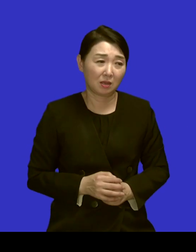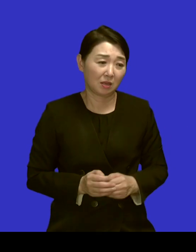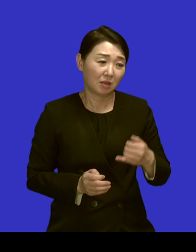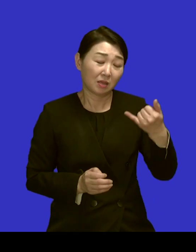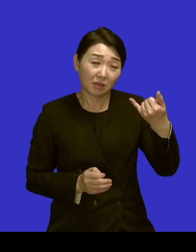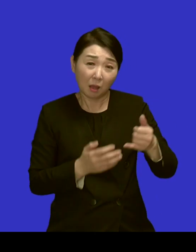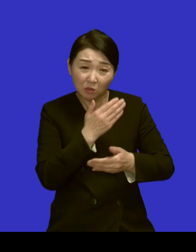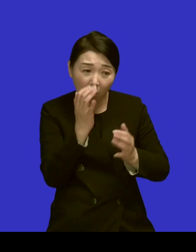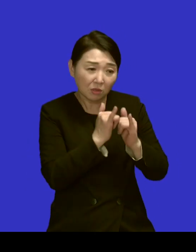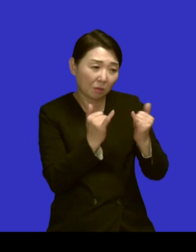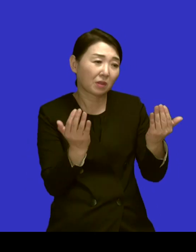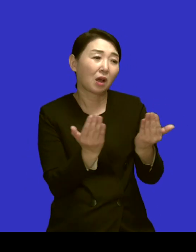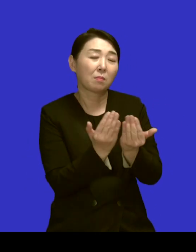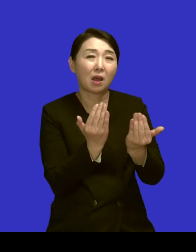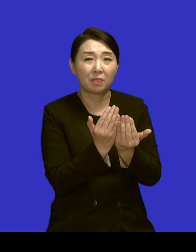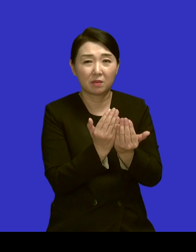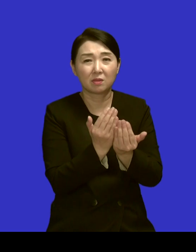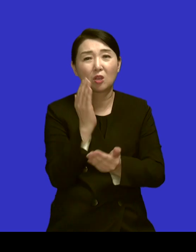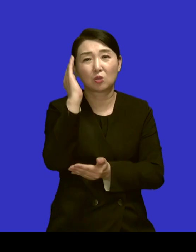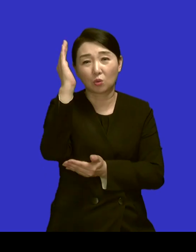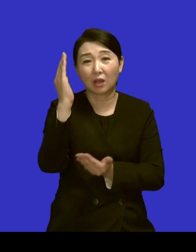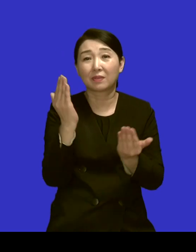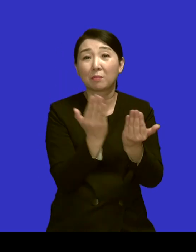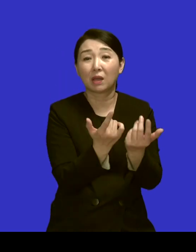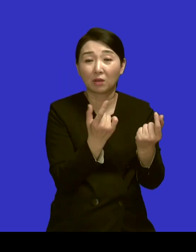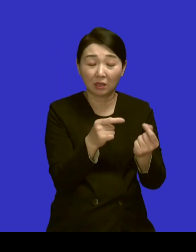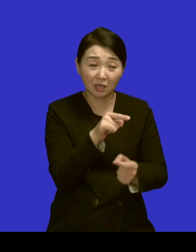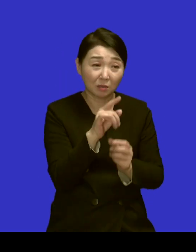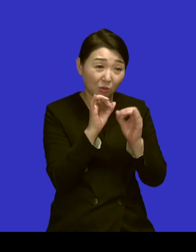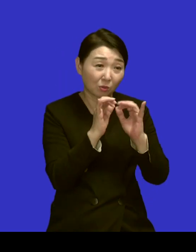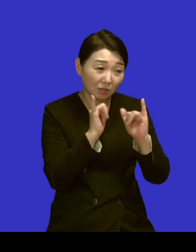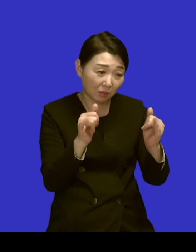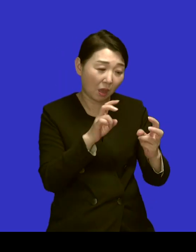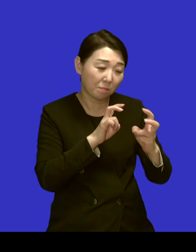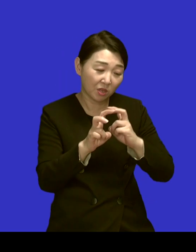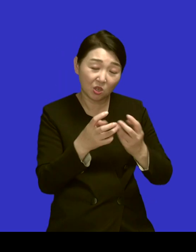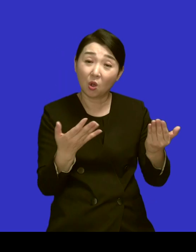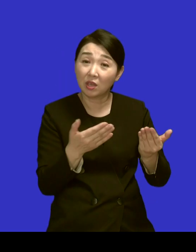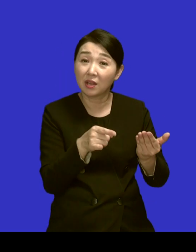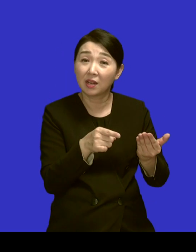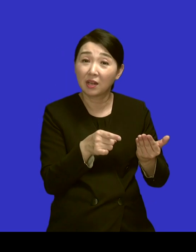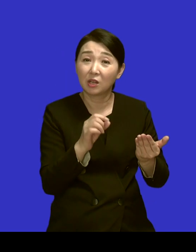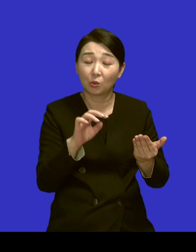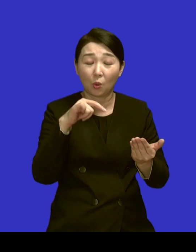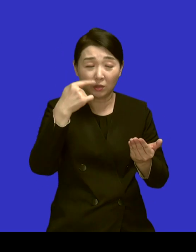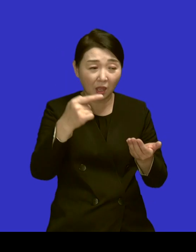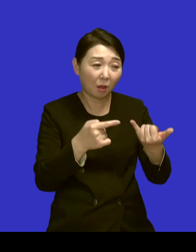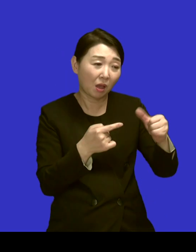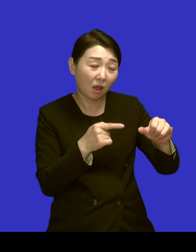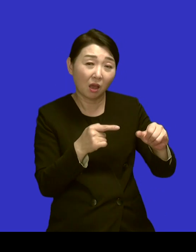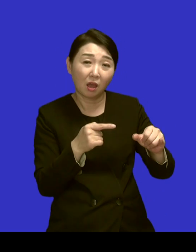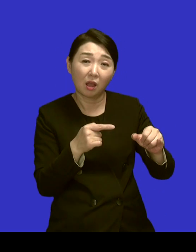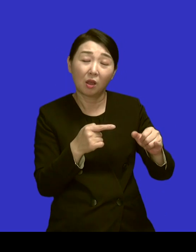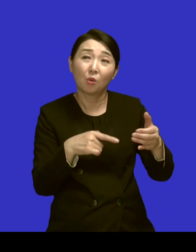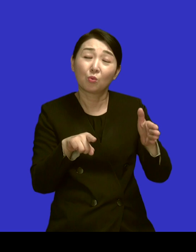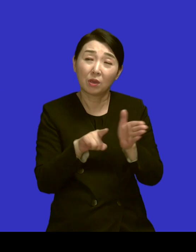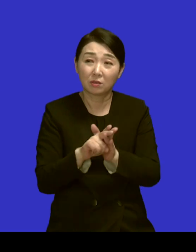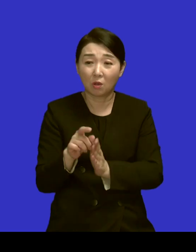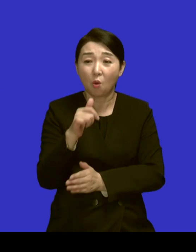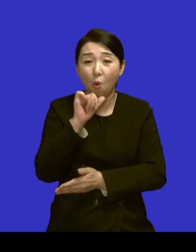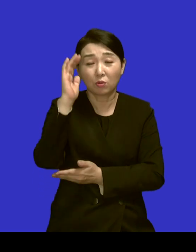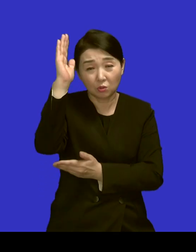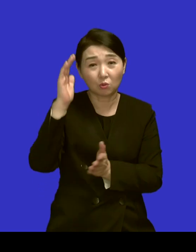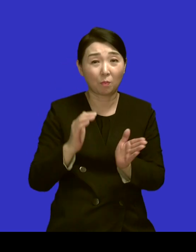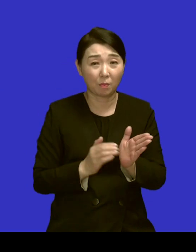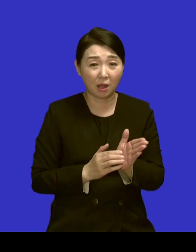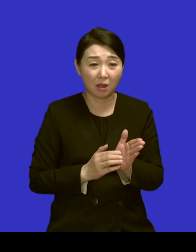양식의 방법이 있다는 것이죠. 그래서 저는 지금 전도사님이 하고 계신 그런 미디어 사역, 다음 세대들을 위한 5분 설교, 또